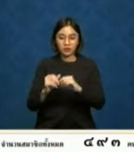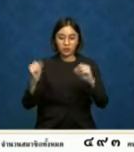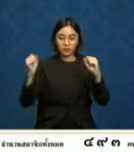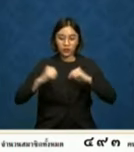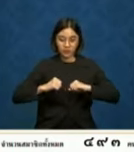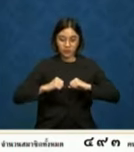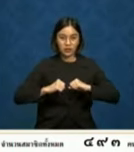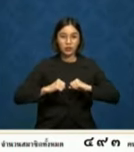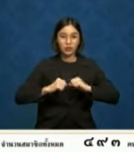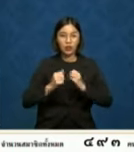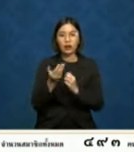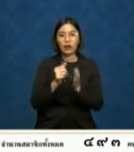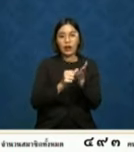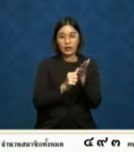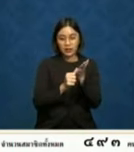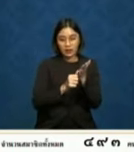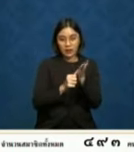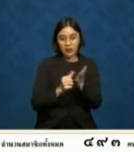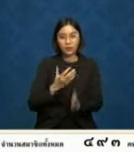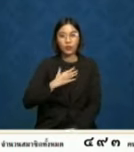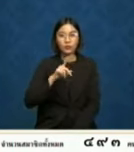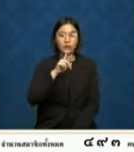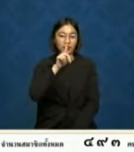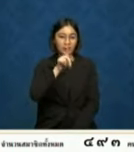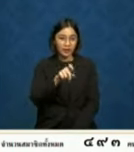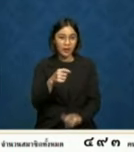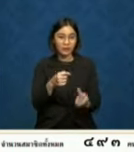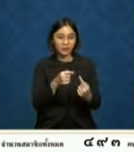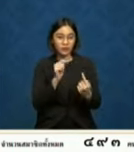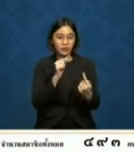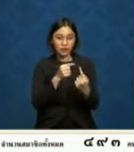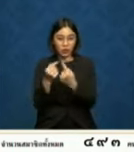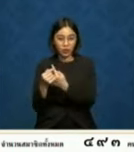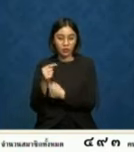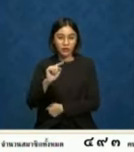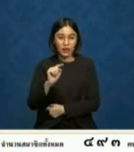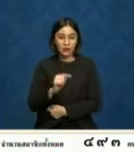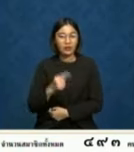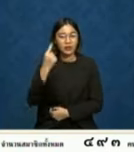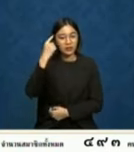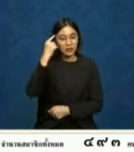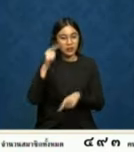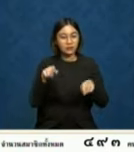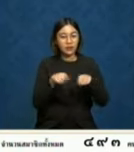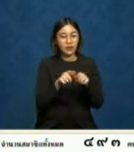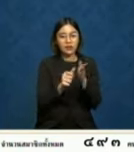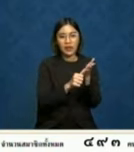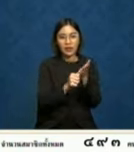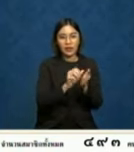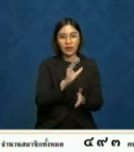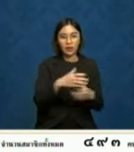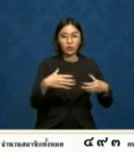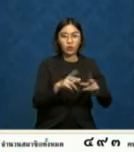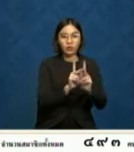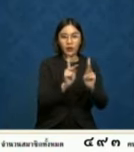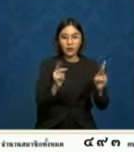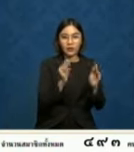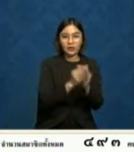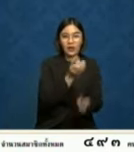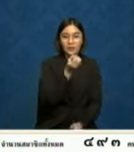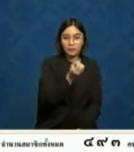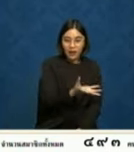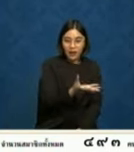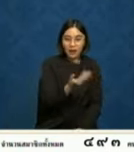มติเห็นควรให้มีการแก้ไขนะนะครับผมจึงจะถามจากที่ประชุมต่อไปว่าจะเห็นด้วยกับการแก้ไขของคณะกรรมาธิการเสียง